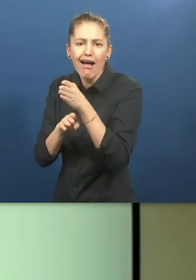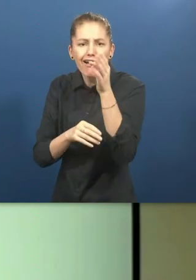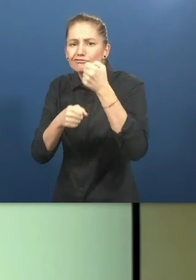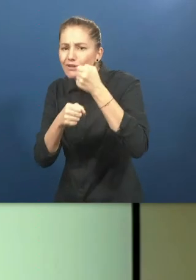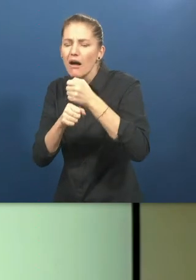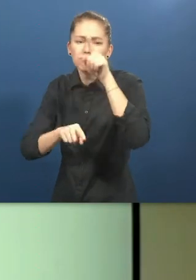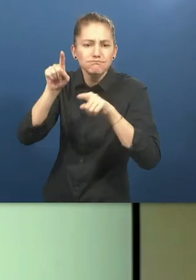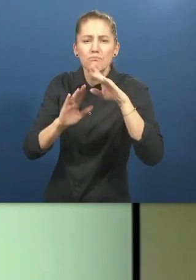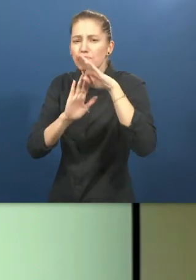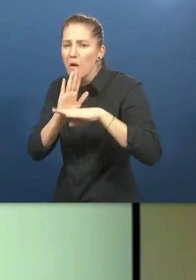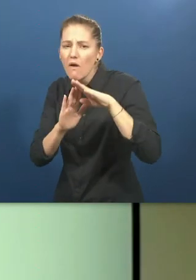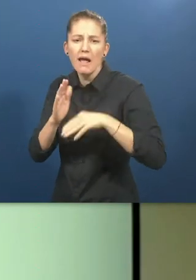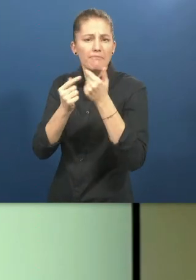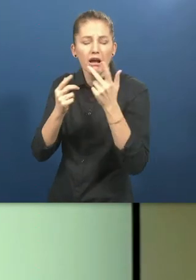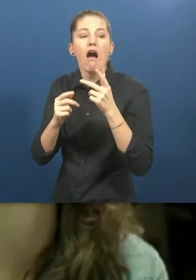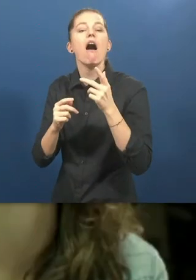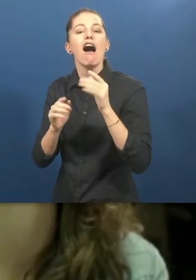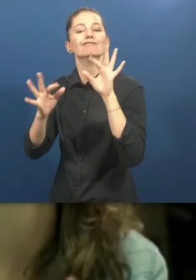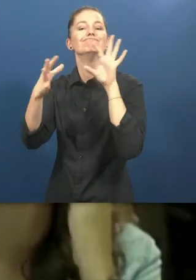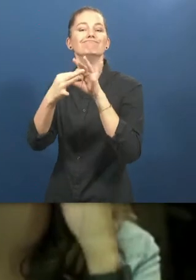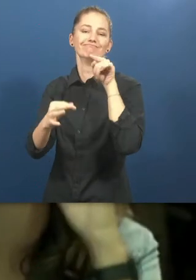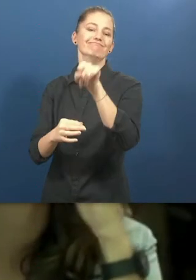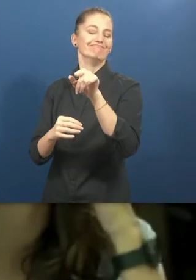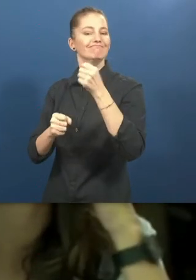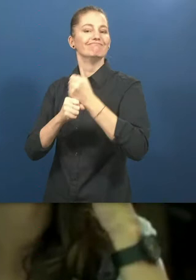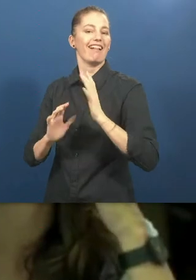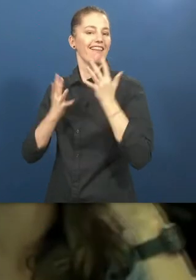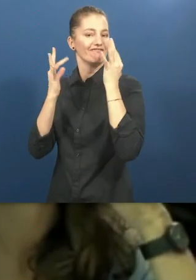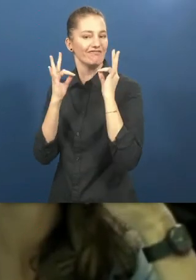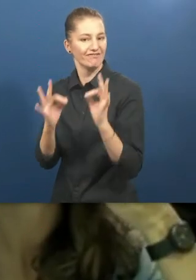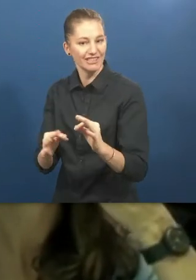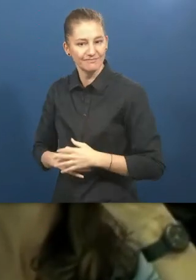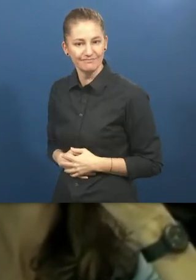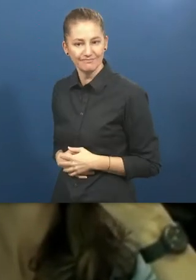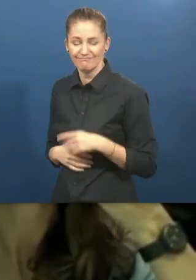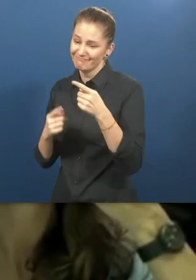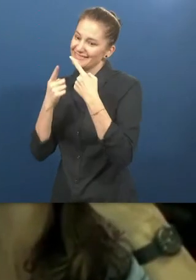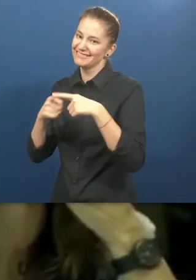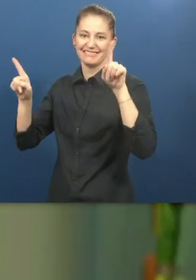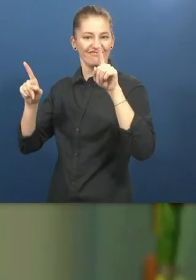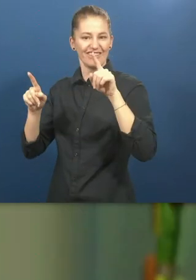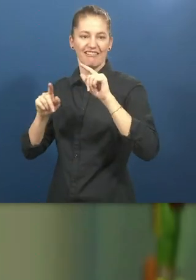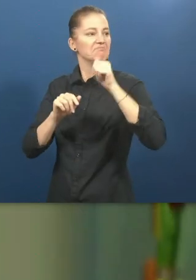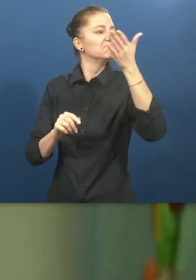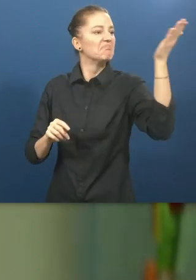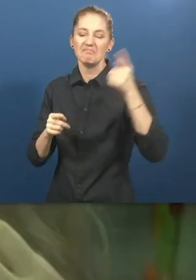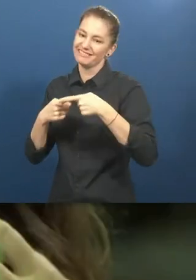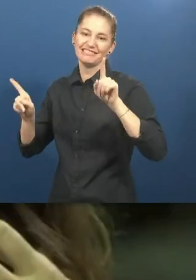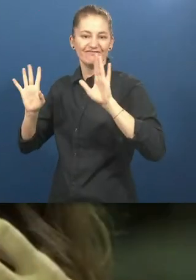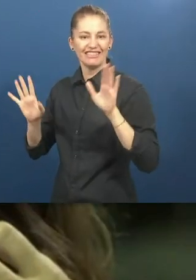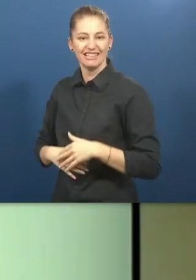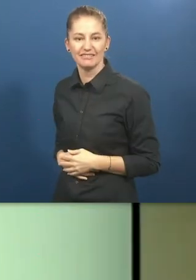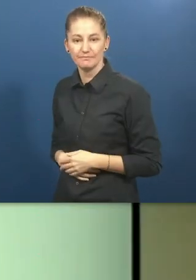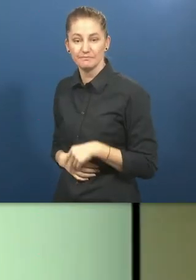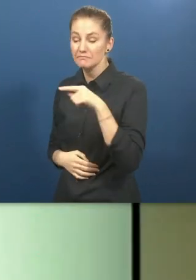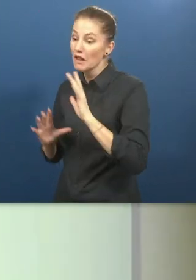것입니다. 이는 전적으로 장애인 당사자의 생애와 욕구에 따른 것입니다. 이것은 확실히 다른 솔루션과 다른 점이라 할 수